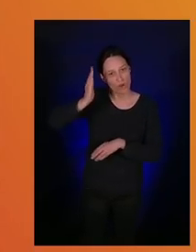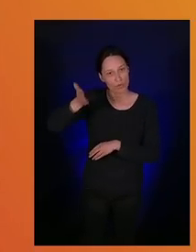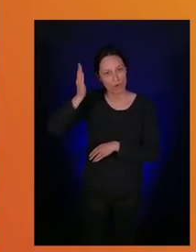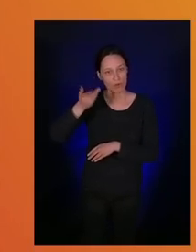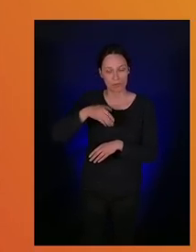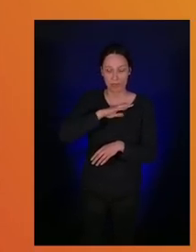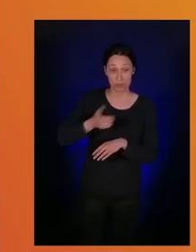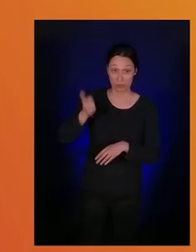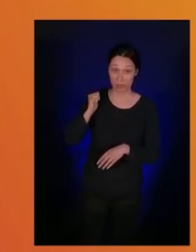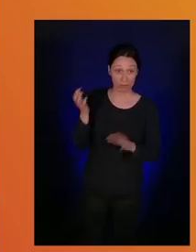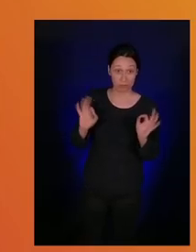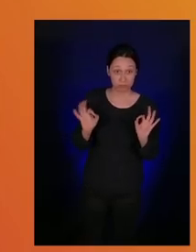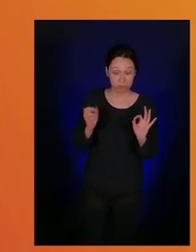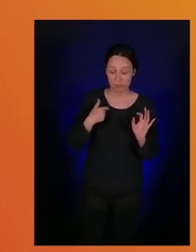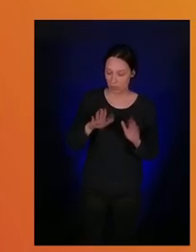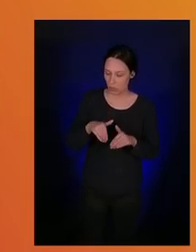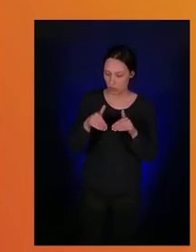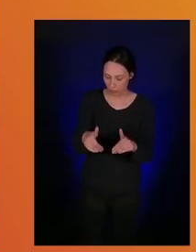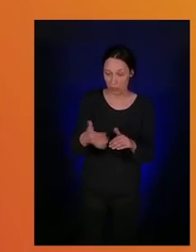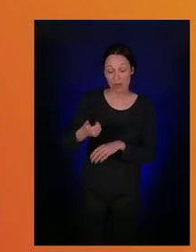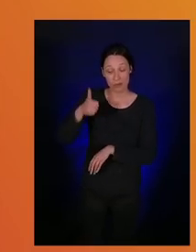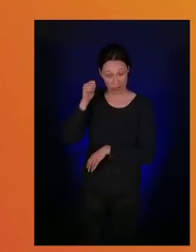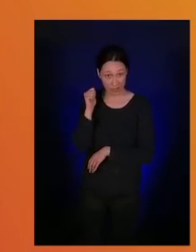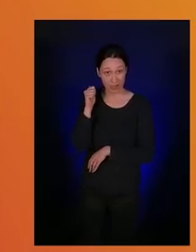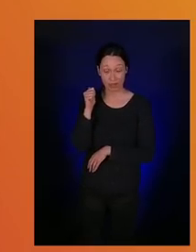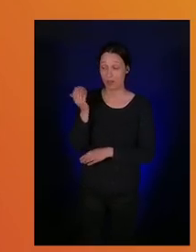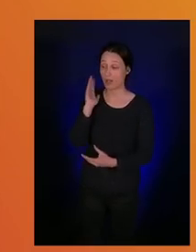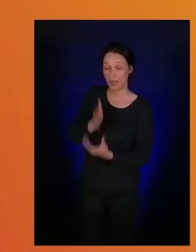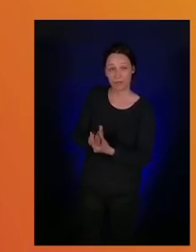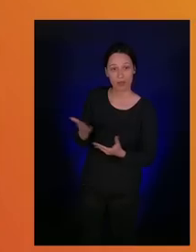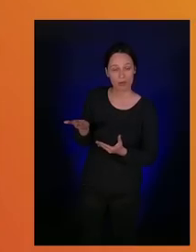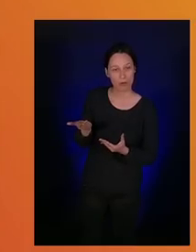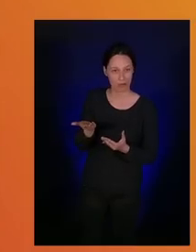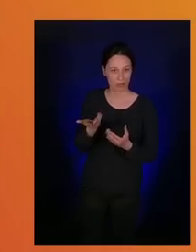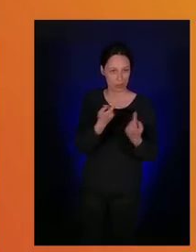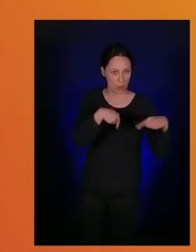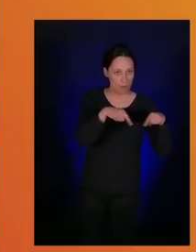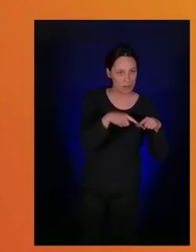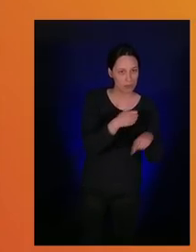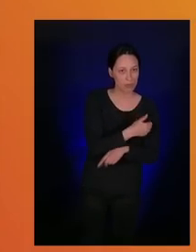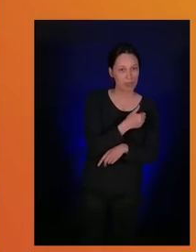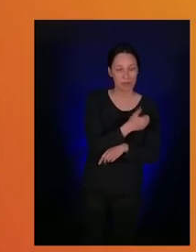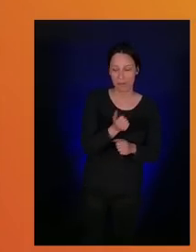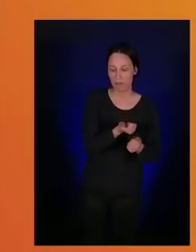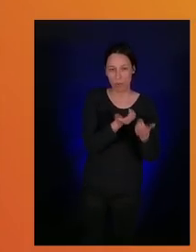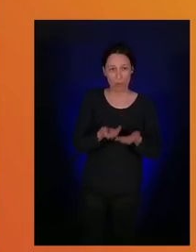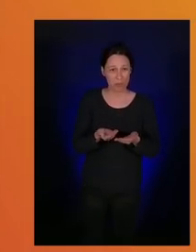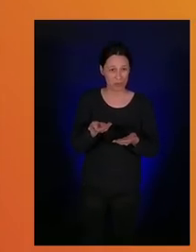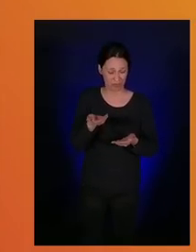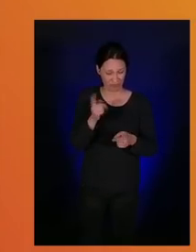continue. Hier, nous avons eu l'intervention de la commission, qui a émis des propos